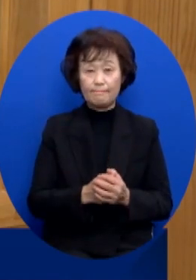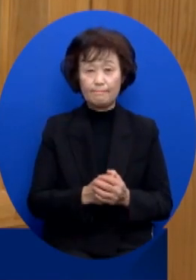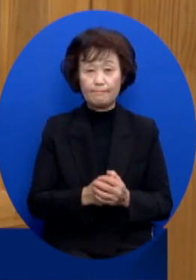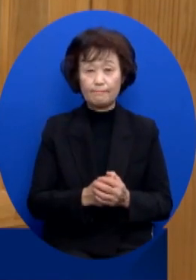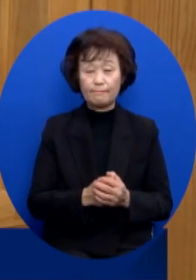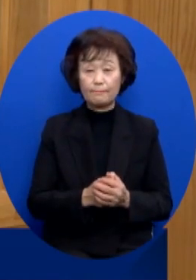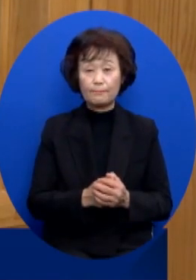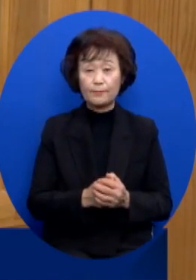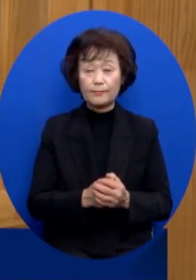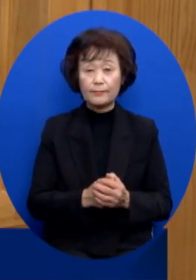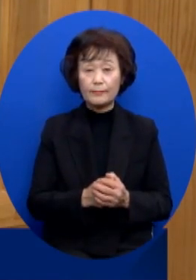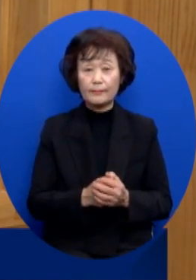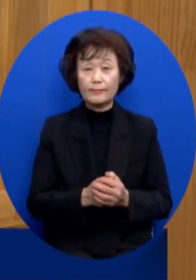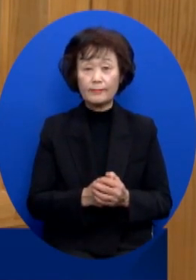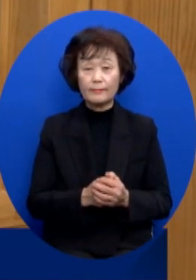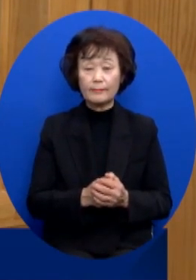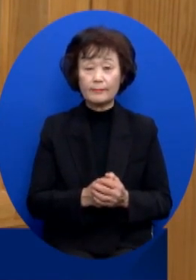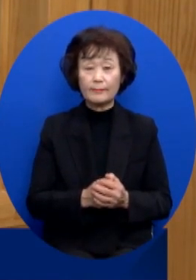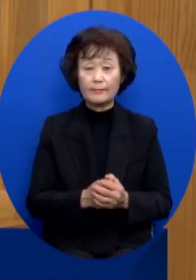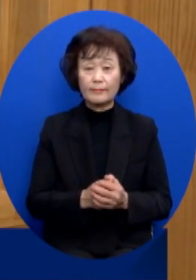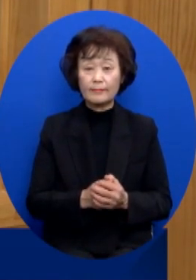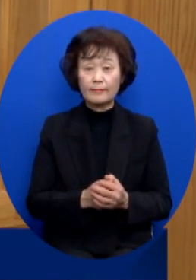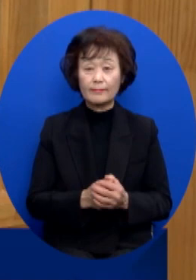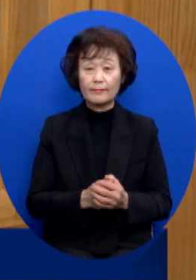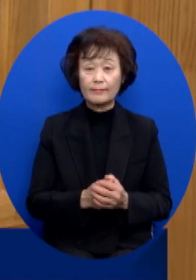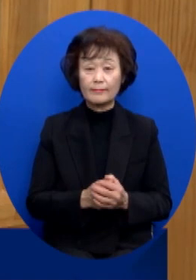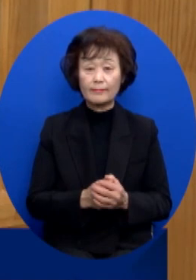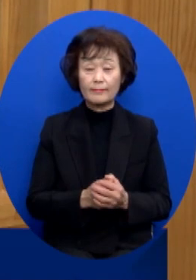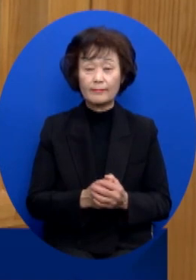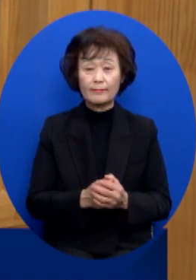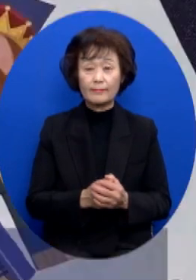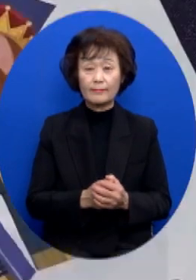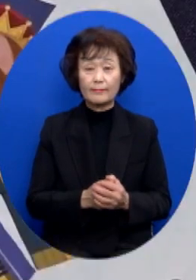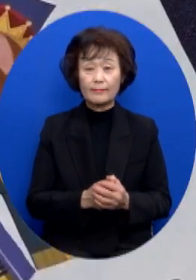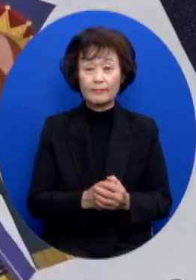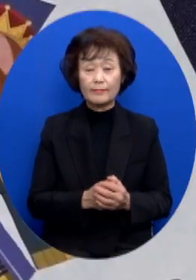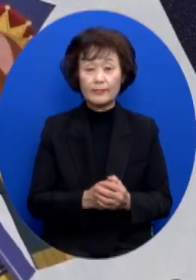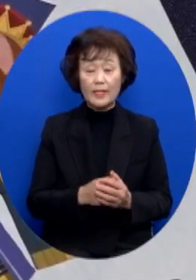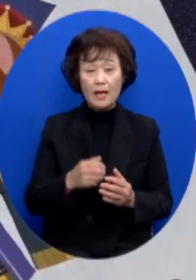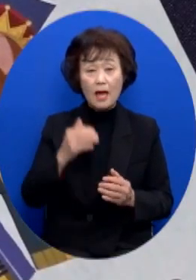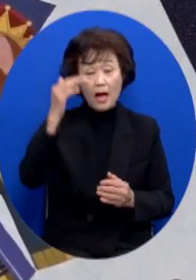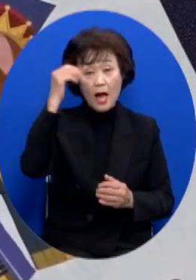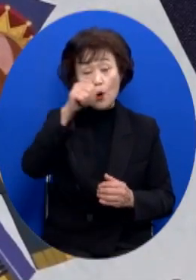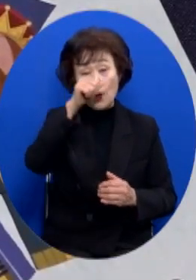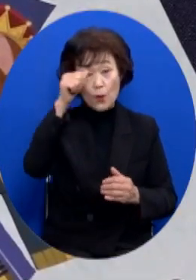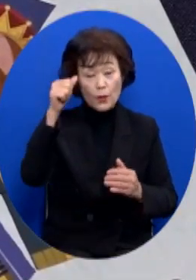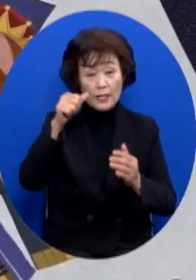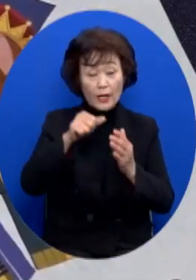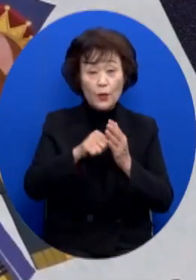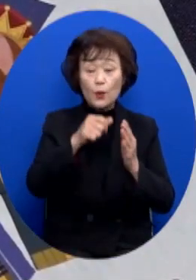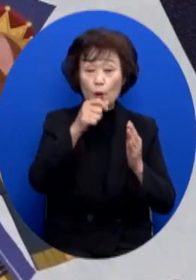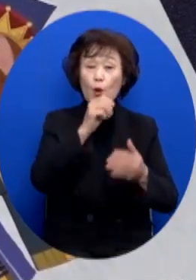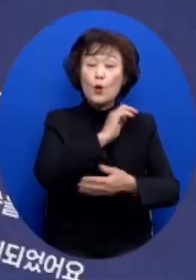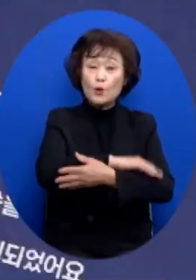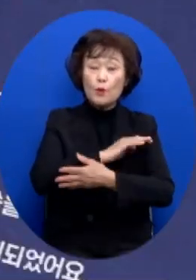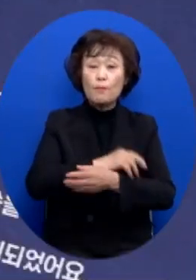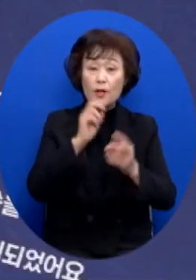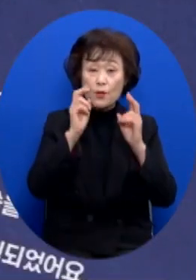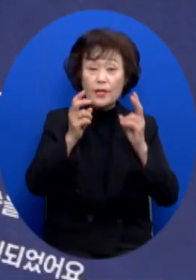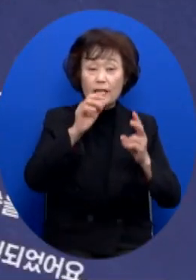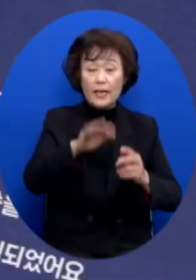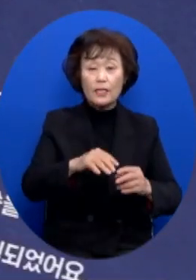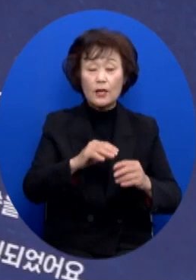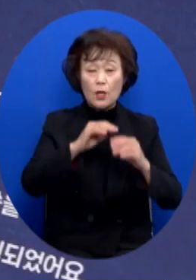영적인 성장을 불러일으키는 자료를 준비하고 싶었고요 한국장로교 출판사는 완성된 작품이